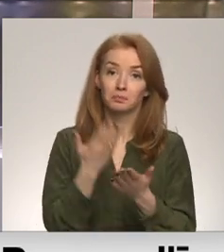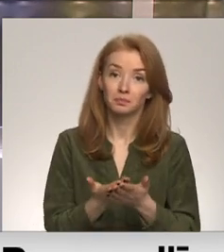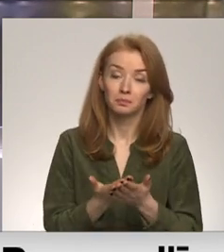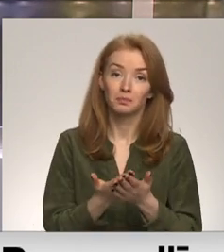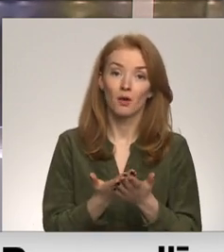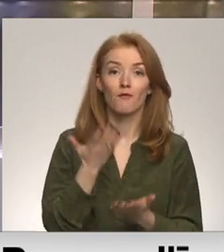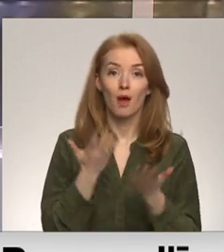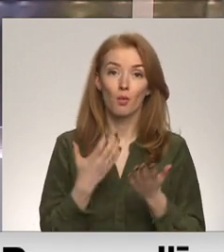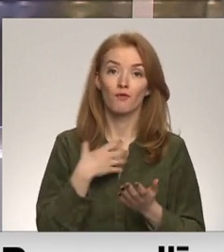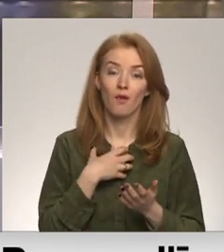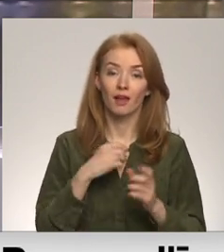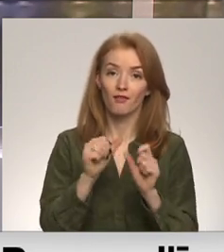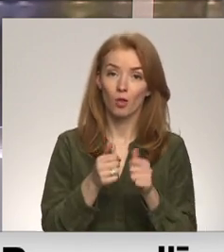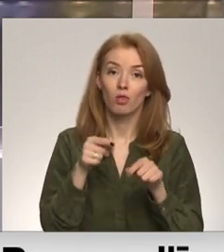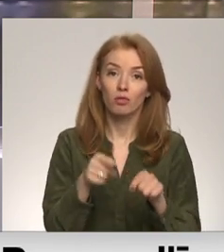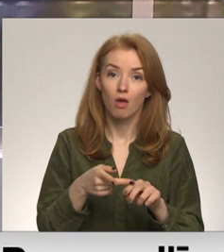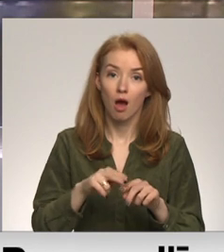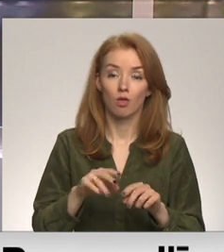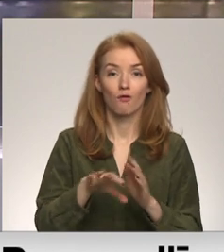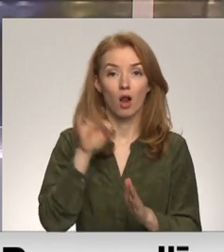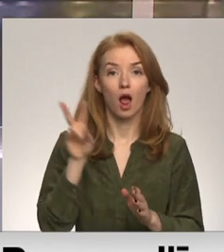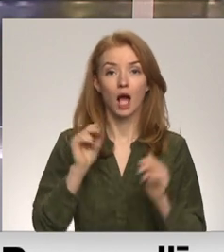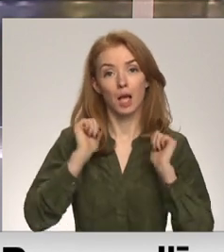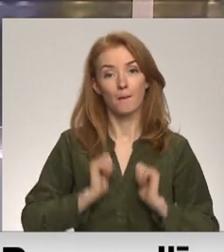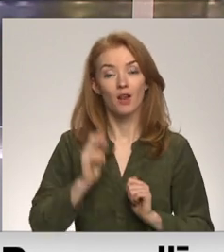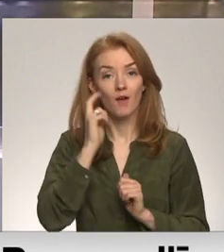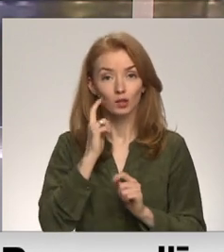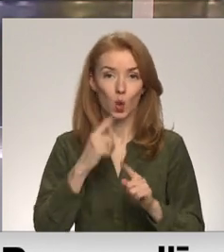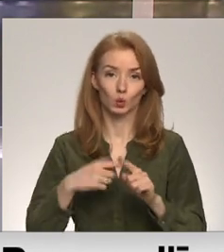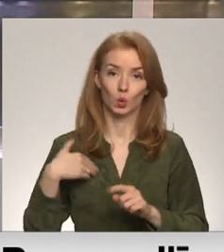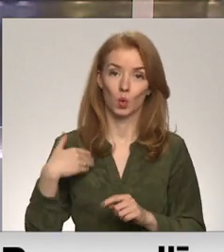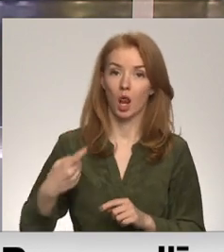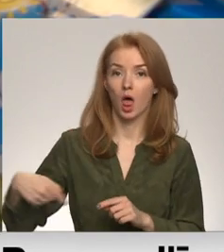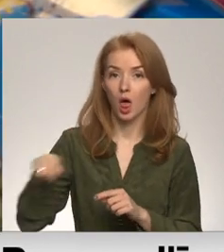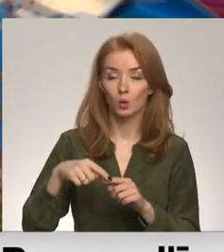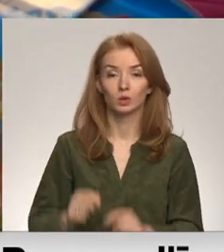kas apmierinātu gan skolēnus, gan viņu vecākus. Turpina Madara Līdzīte.